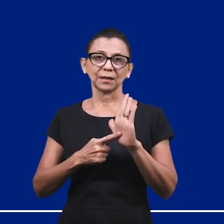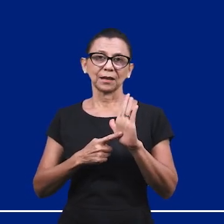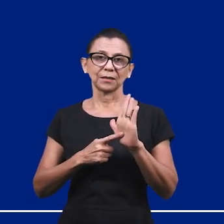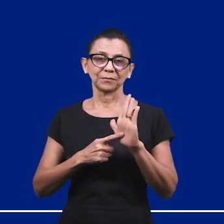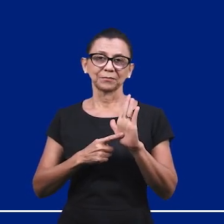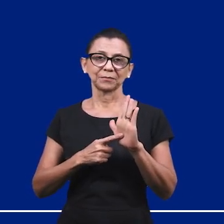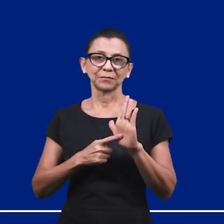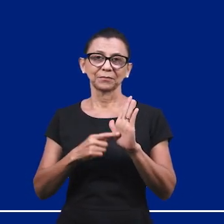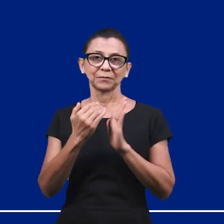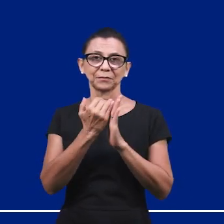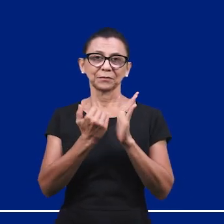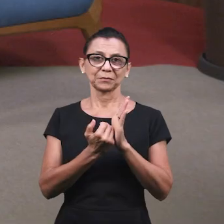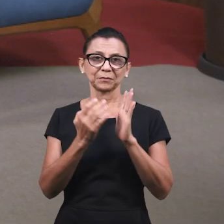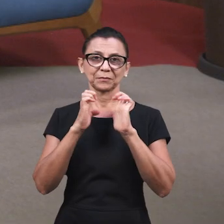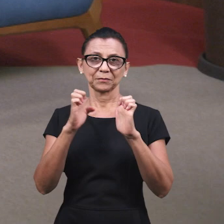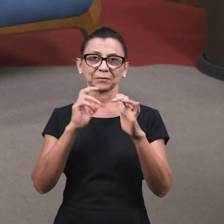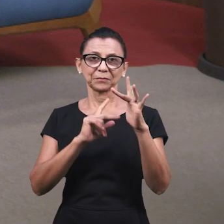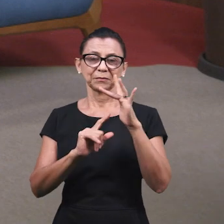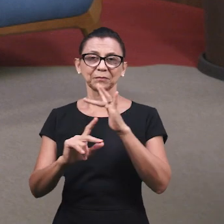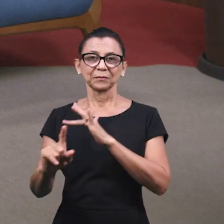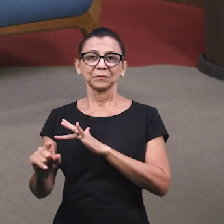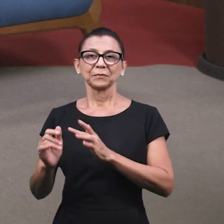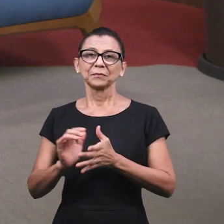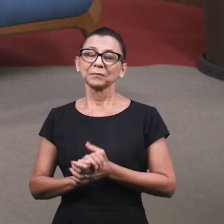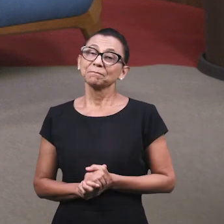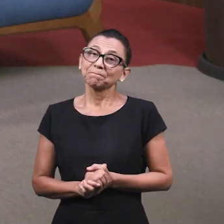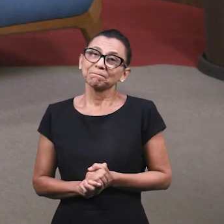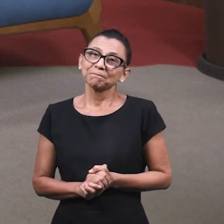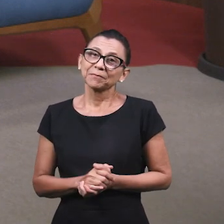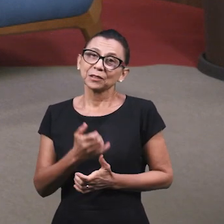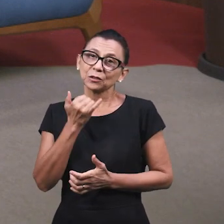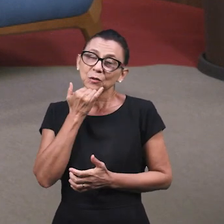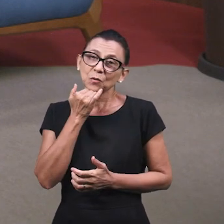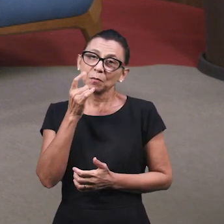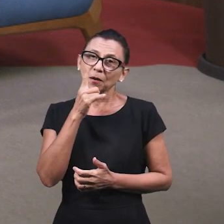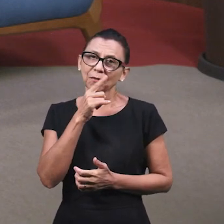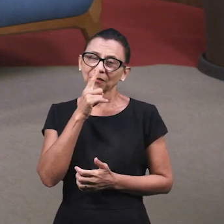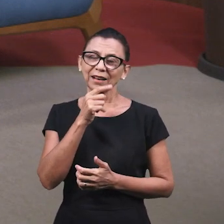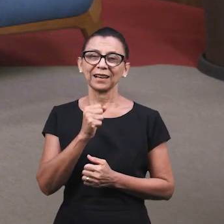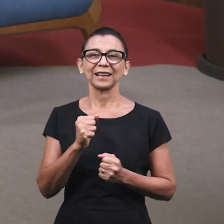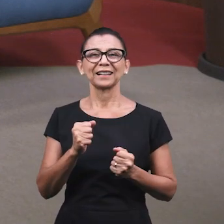prochaine édition de la formation de l'annonce de l'Évangile éternel. Maintenant, je vous dis au revoir, mes